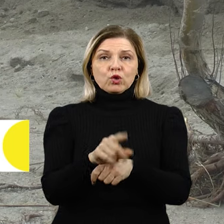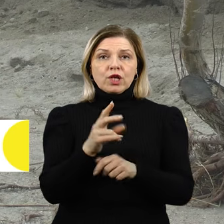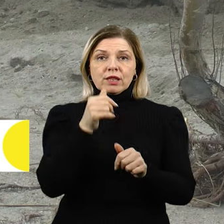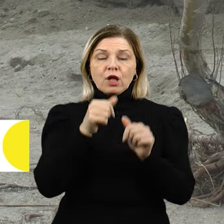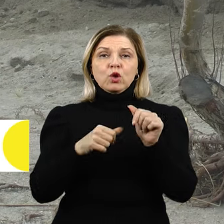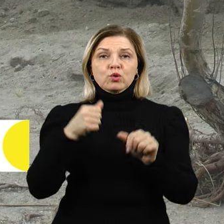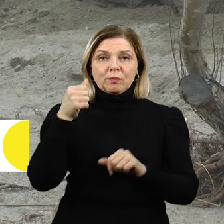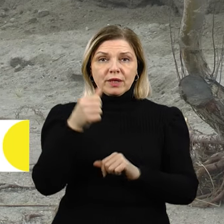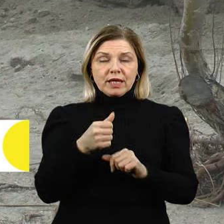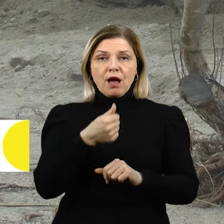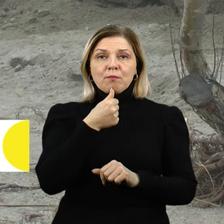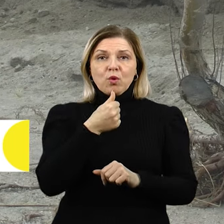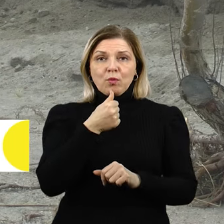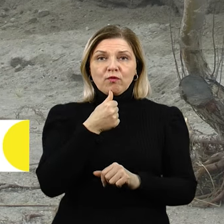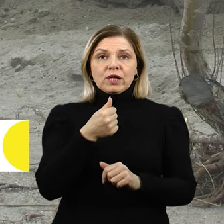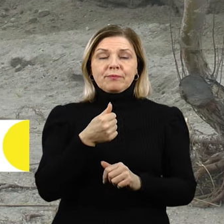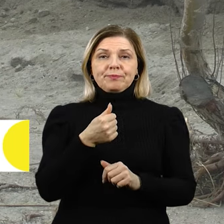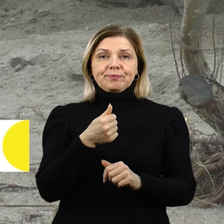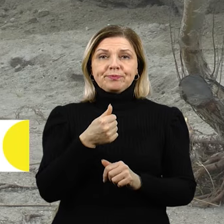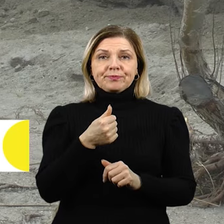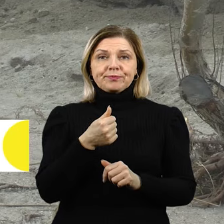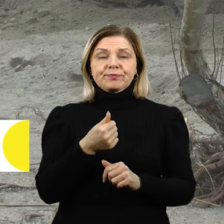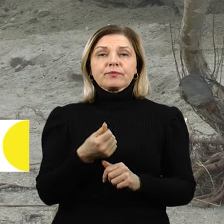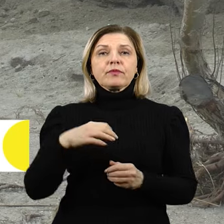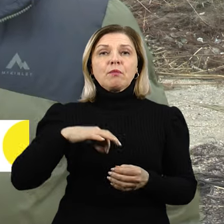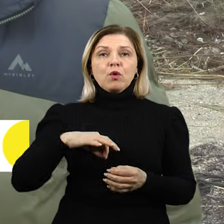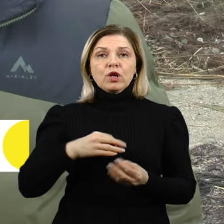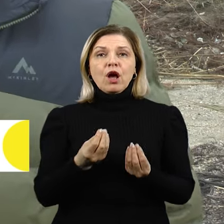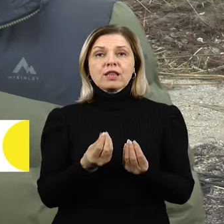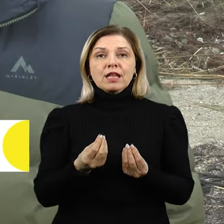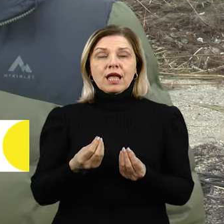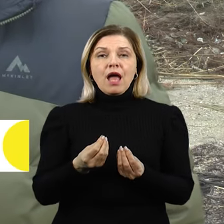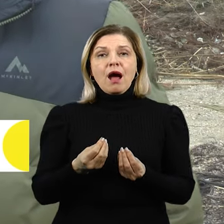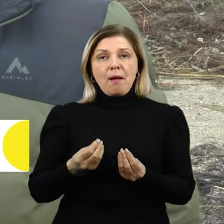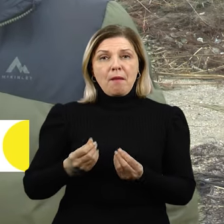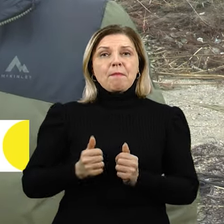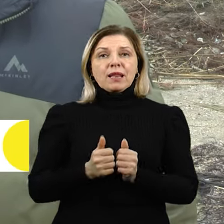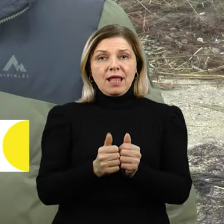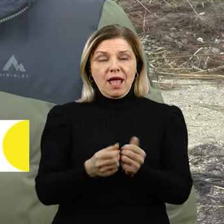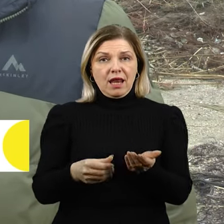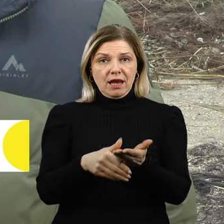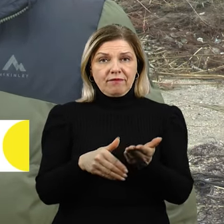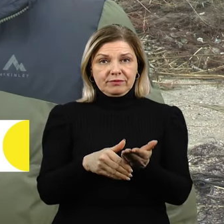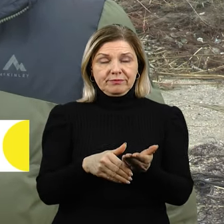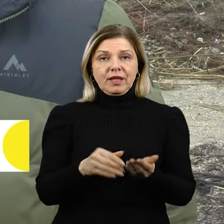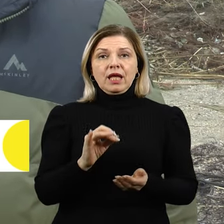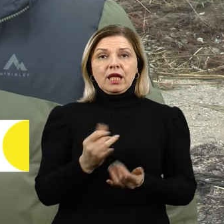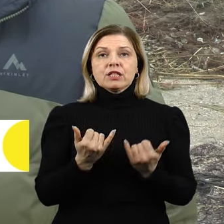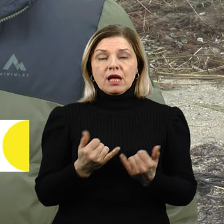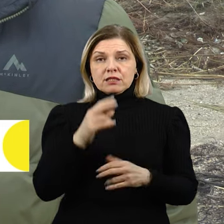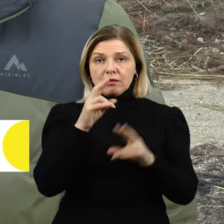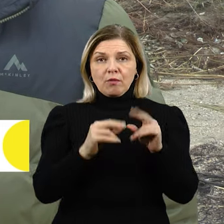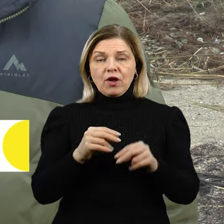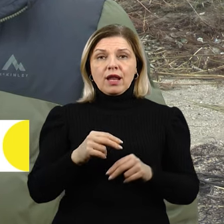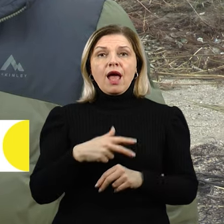рік спробувати залучити кошти партнерів. Звичайно, у нас найбільша надія – це на